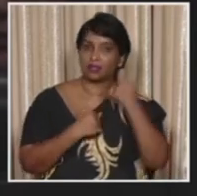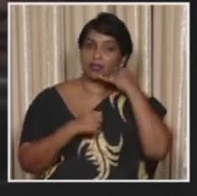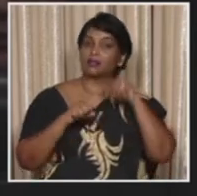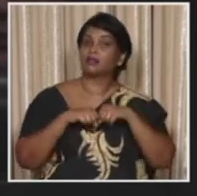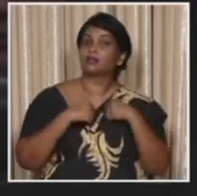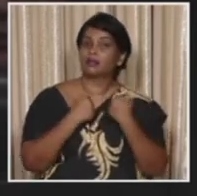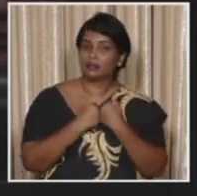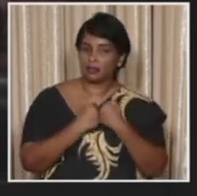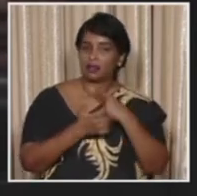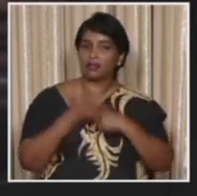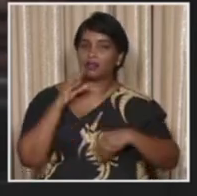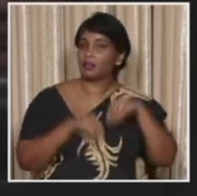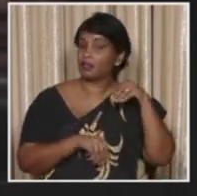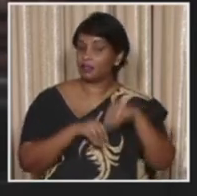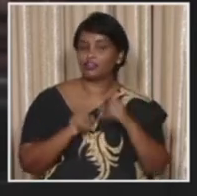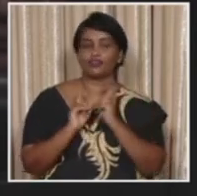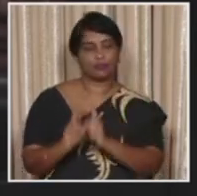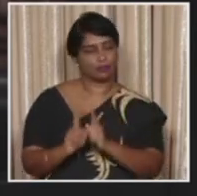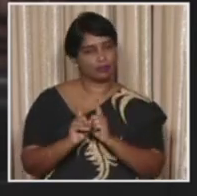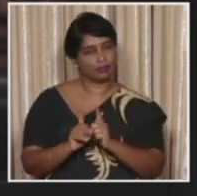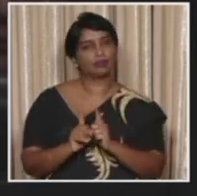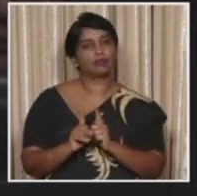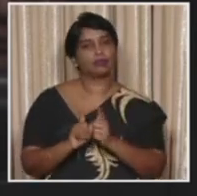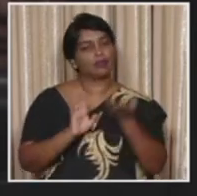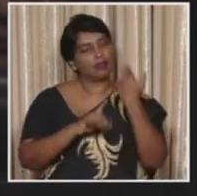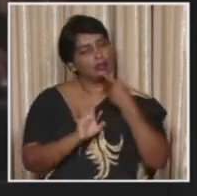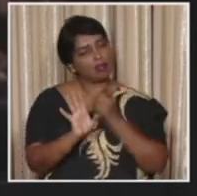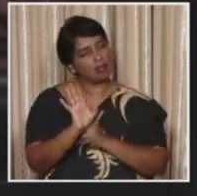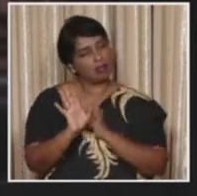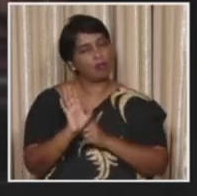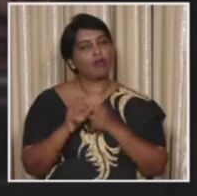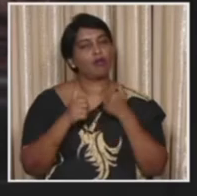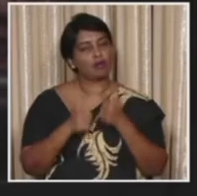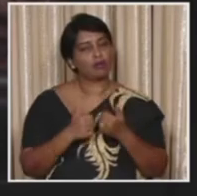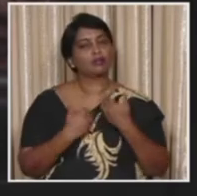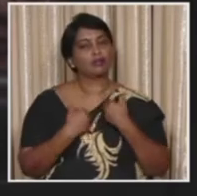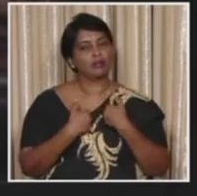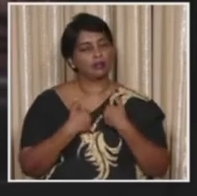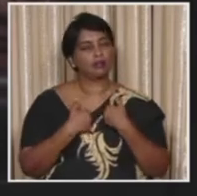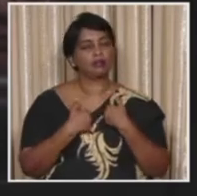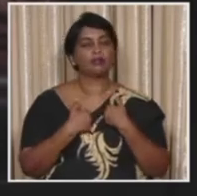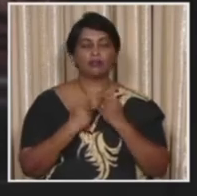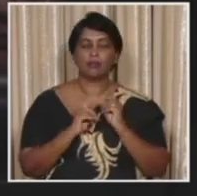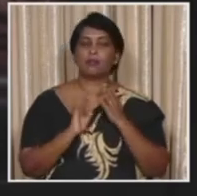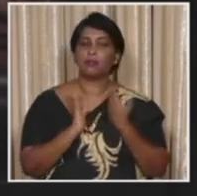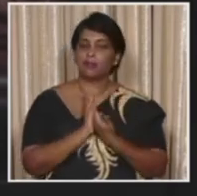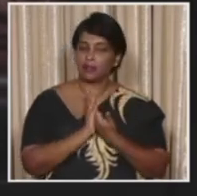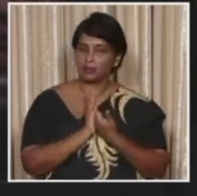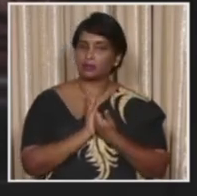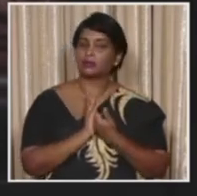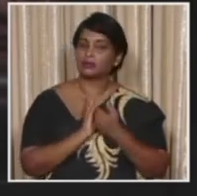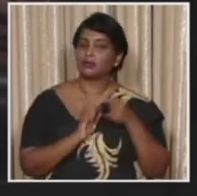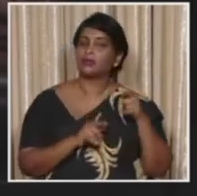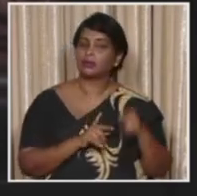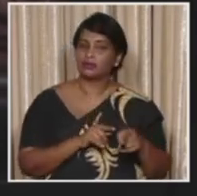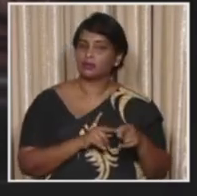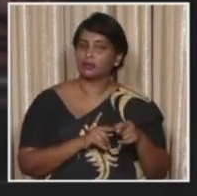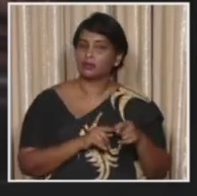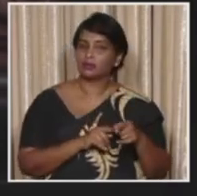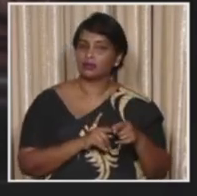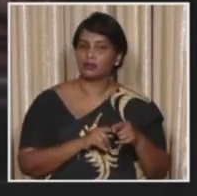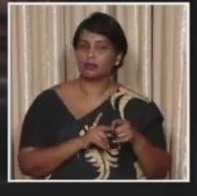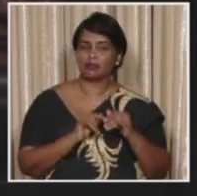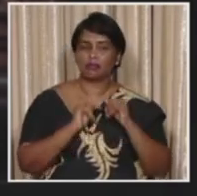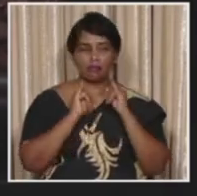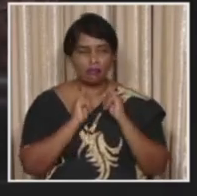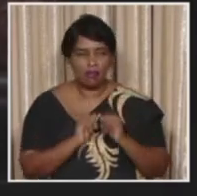අර දේශපාලන පක්ෂයක් මට නැහැ මම ඉන්න තැන හිටපු තැන හැමදාම හොඳට හිටියා ඒක මගේ ප්‍රතිපක්තිය ඒ නිසා ඒ තනින් මට